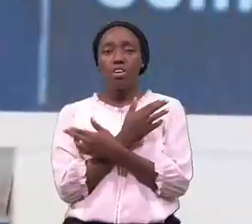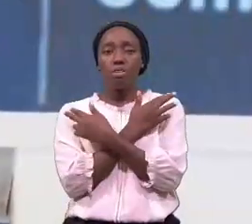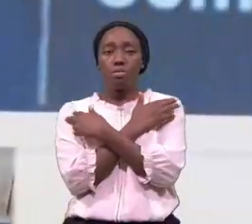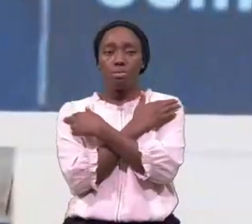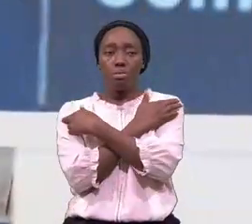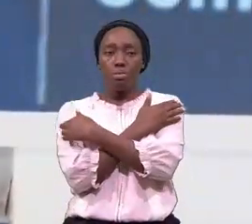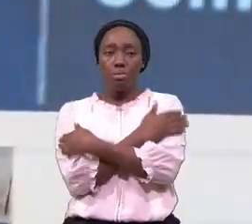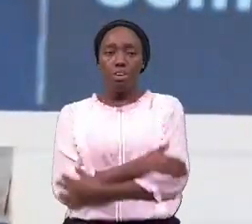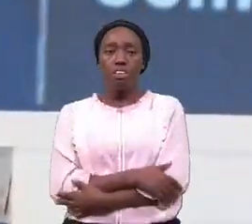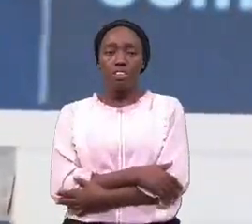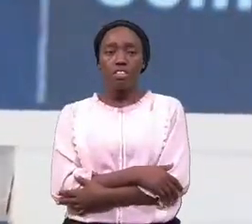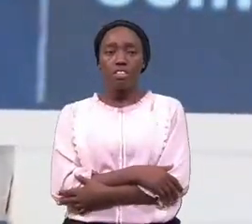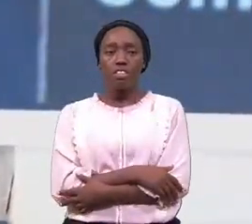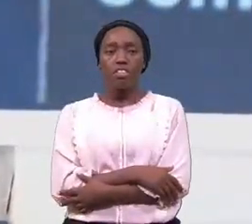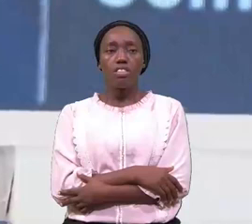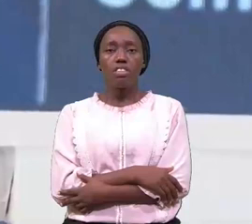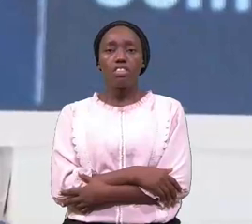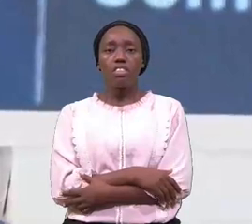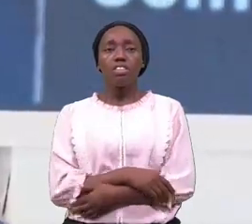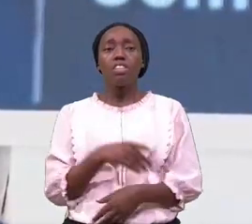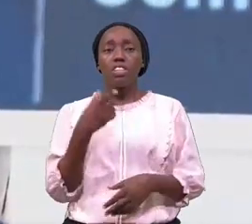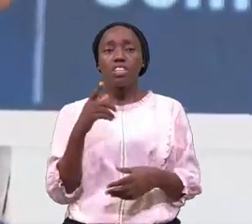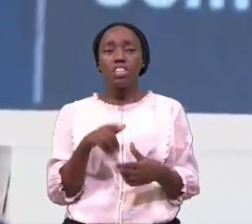31. On dit, l'Église était en paix.